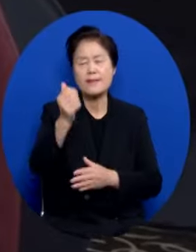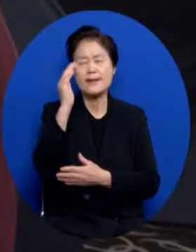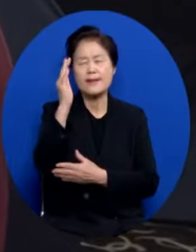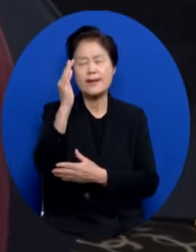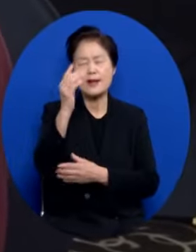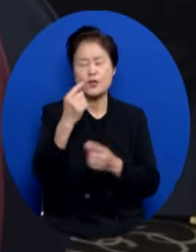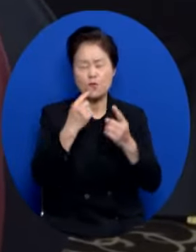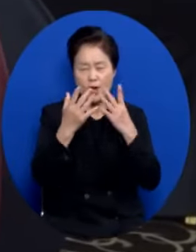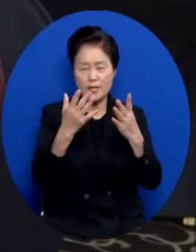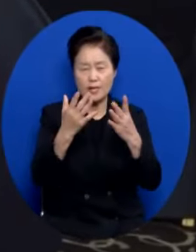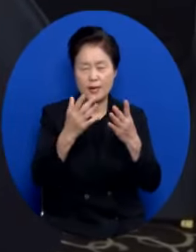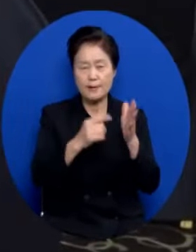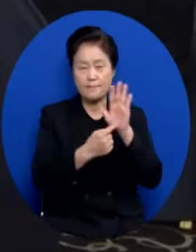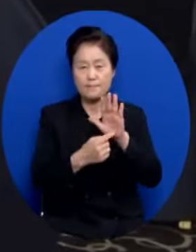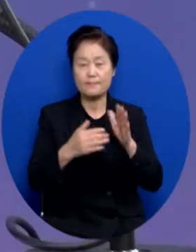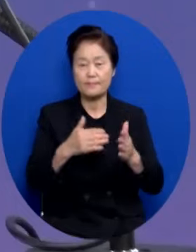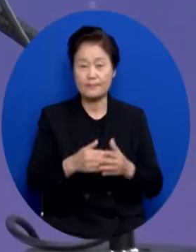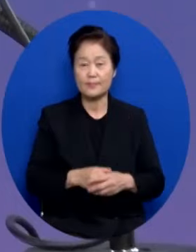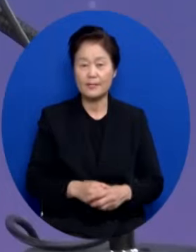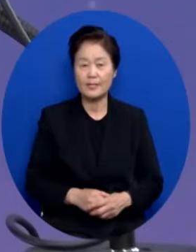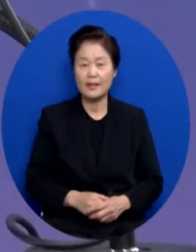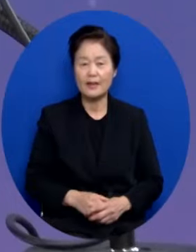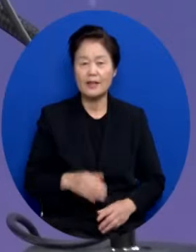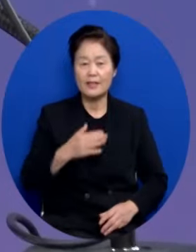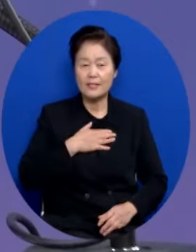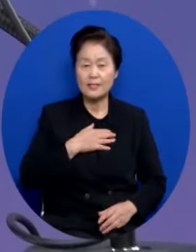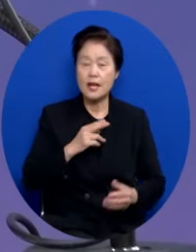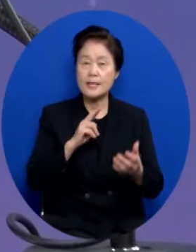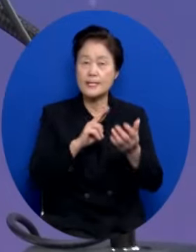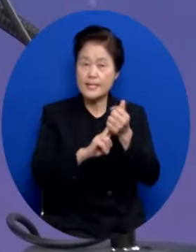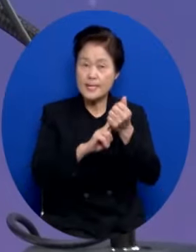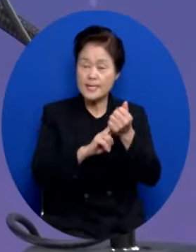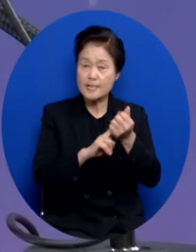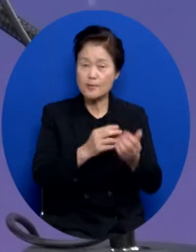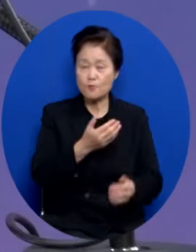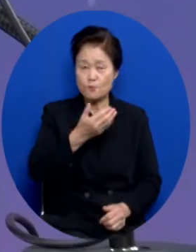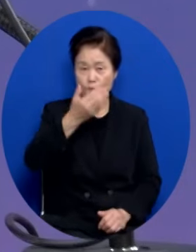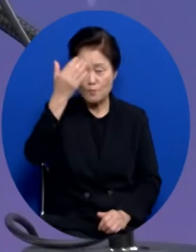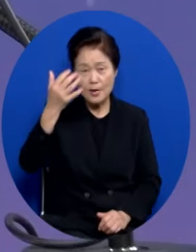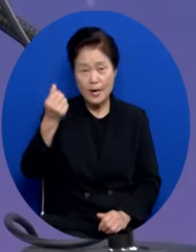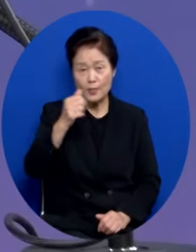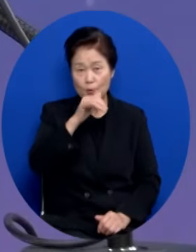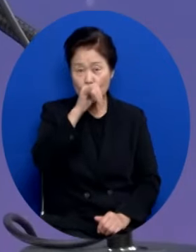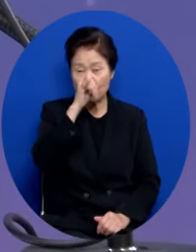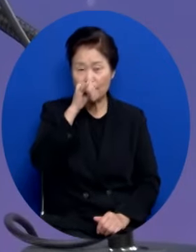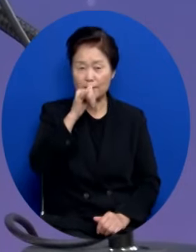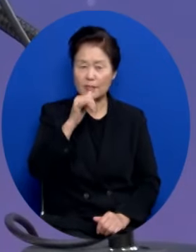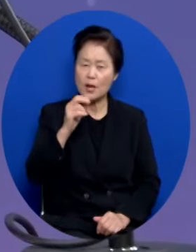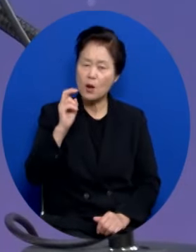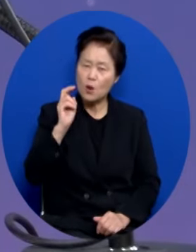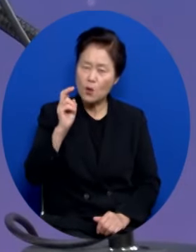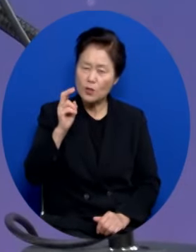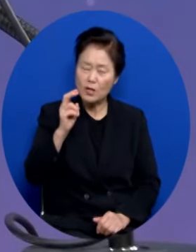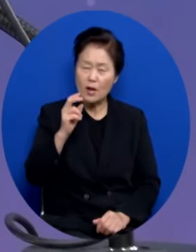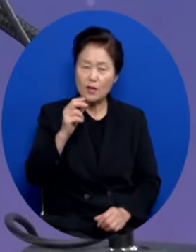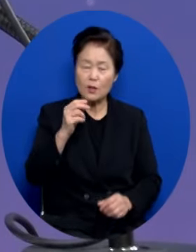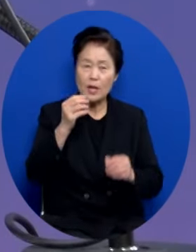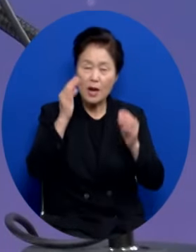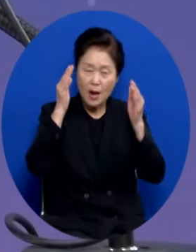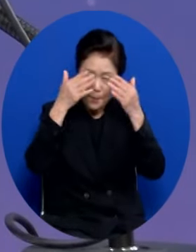또렷한 목소리로 전했습니다. 저는 기적을 꿈꿉니다. 혹시라도